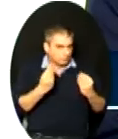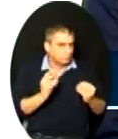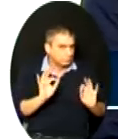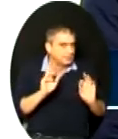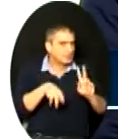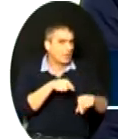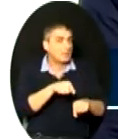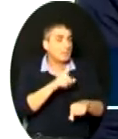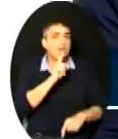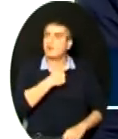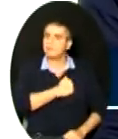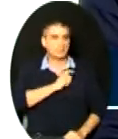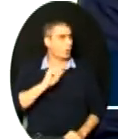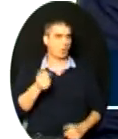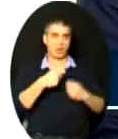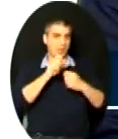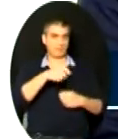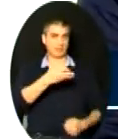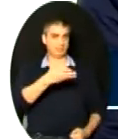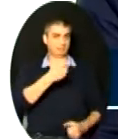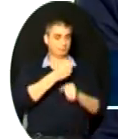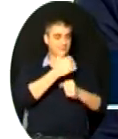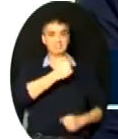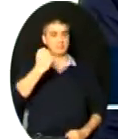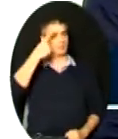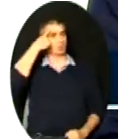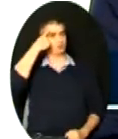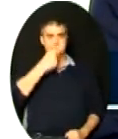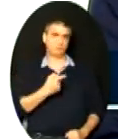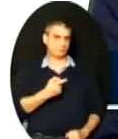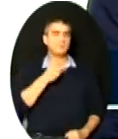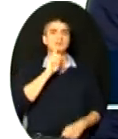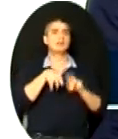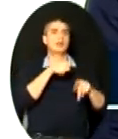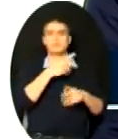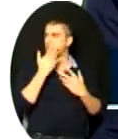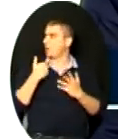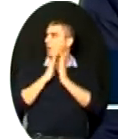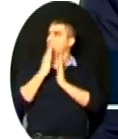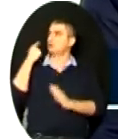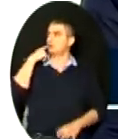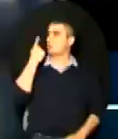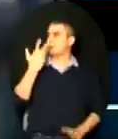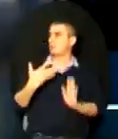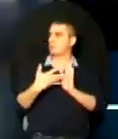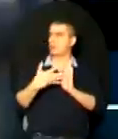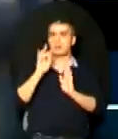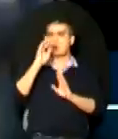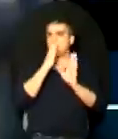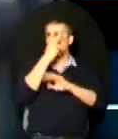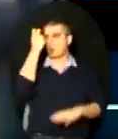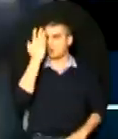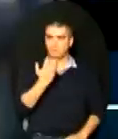שצריך לטפל בהם. לצערי, לא כל חברי הכנסת שמייצגים היום את הימין חושבים כך, אבל צריך לטפל בהם, זה ברור. הלוואי שהייתי שומעת את אותה ביקורת על הציבור